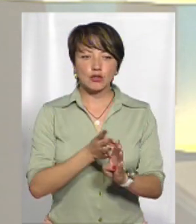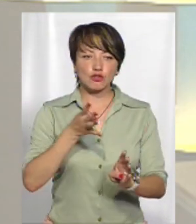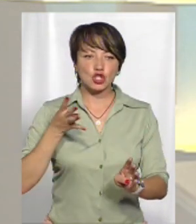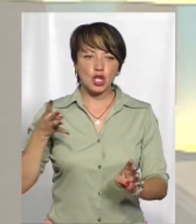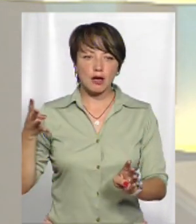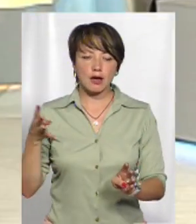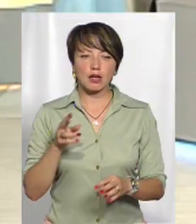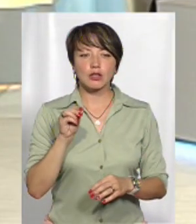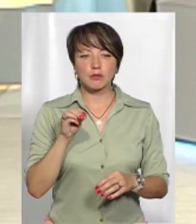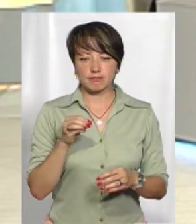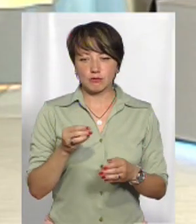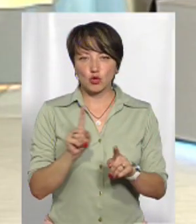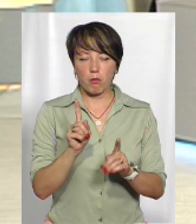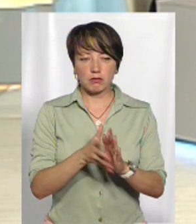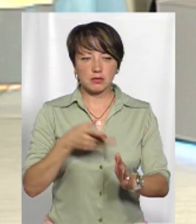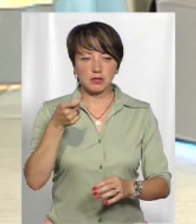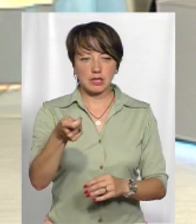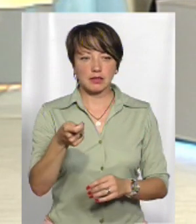перш ніж здати документи.